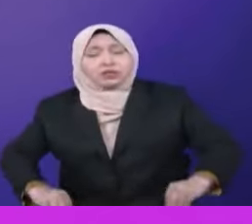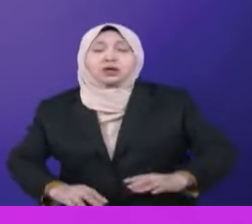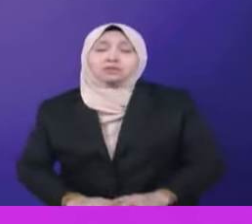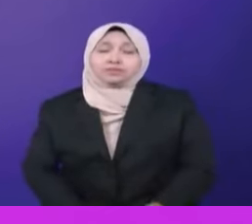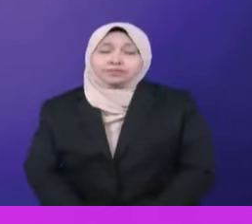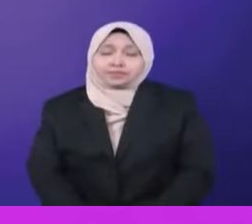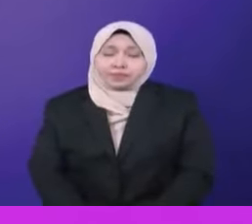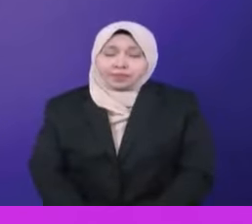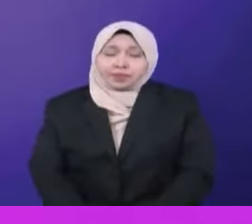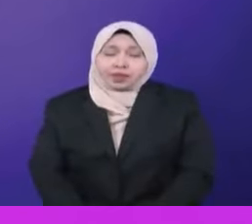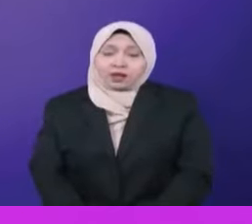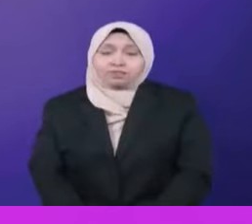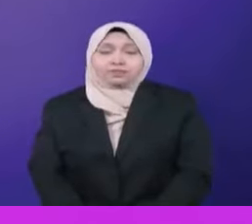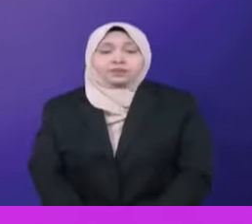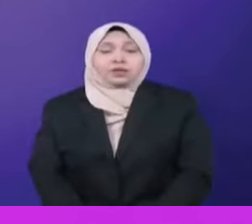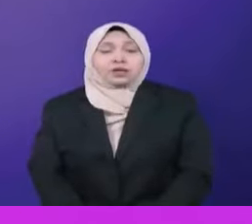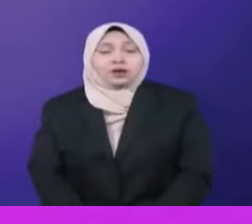الفساد.